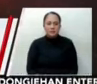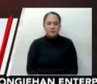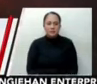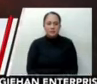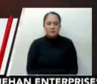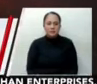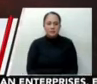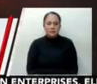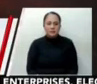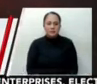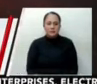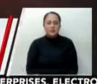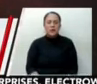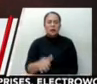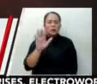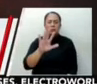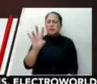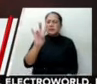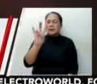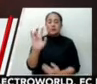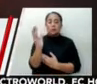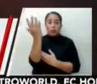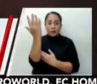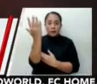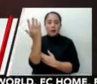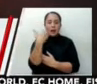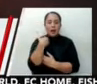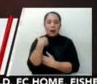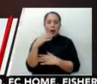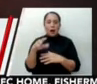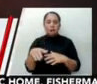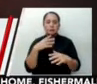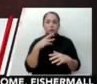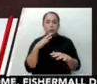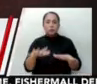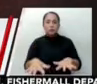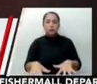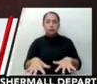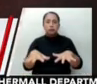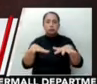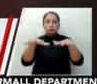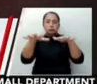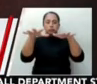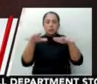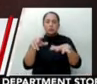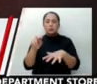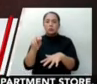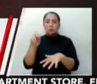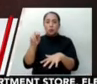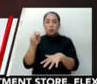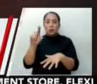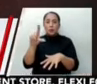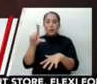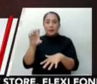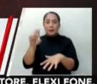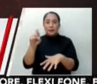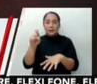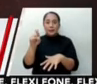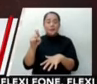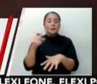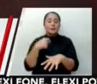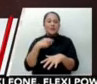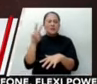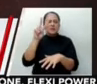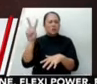Kuwani bandang alas 7 ng umaga nang biglang tumaas ang baha sa palusong na bahagi nitong North Luzon Expressway sa may Valenzuela City.